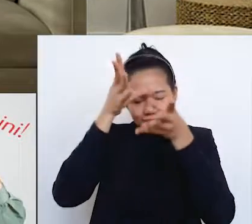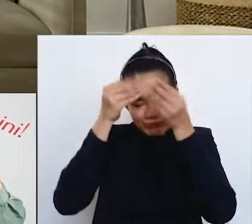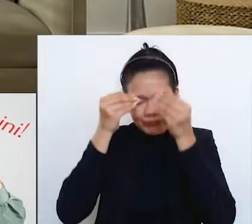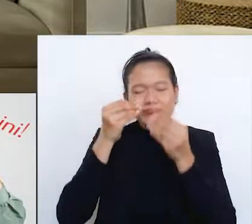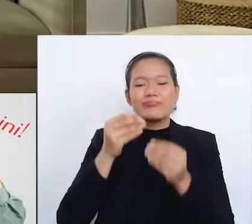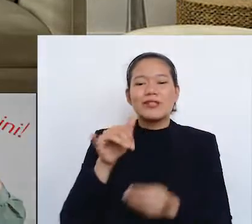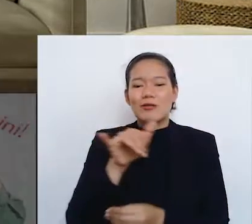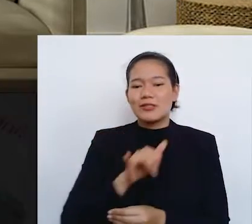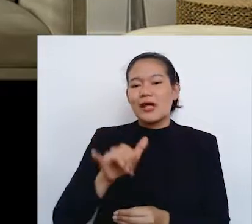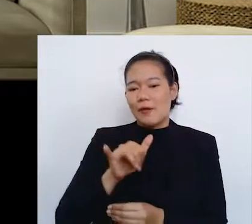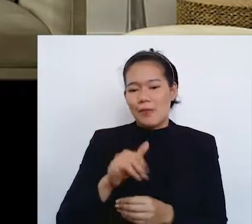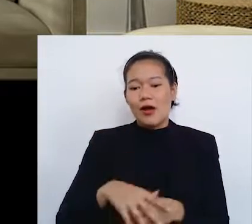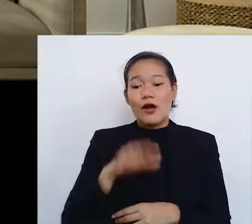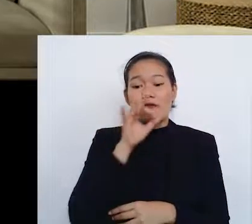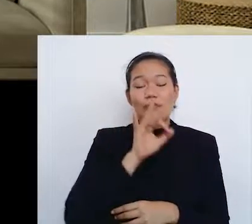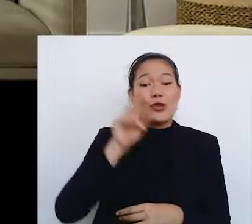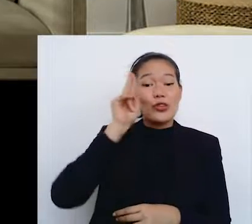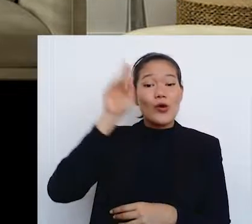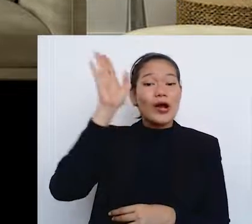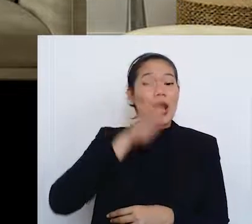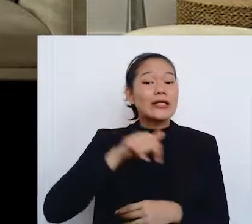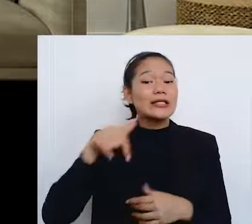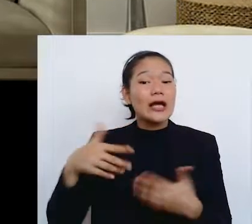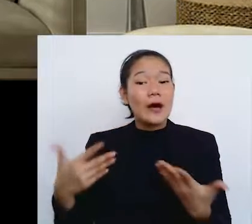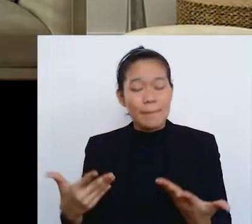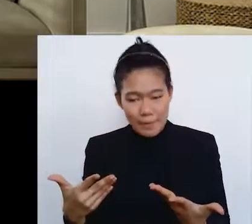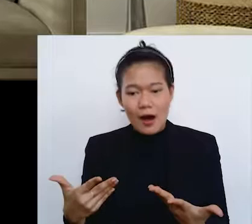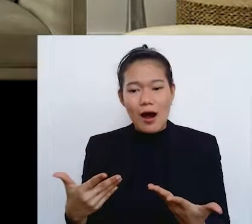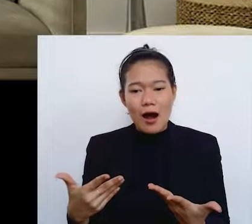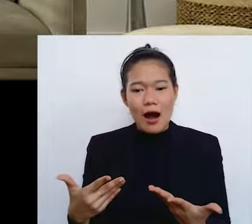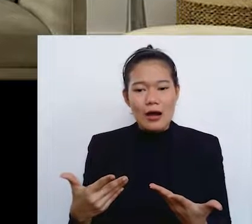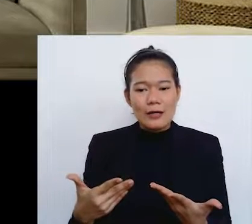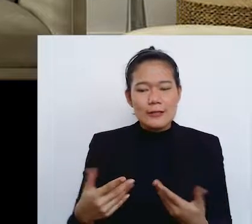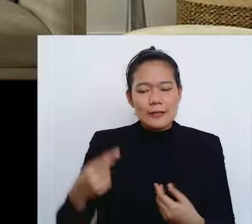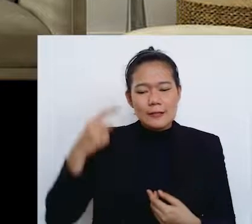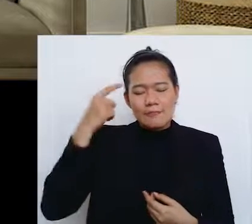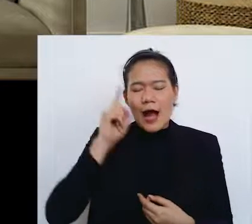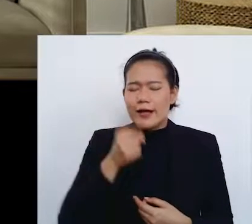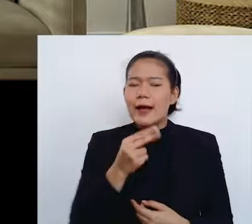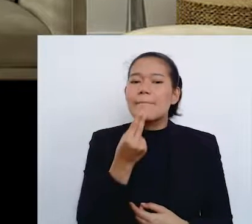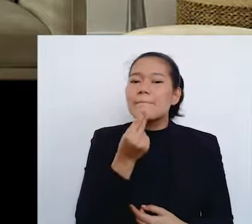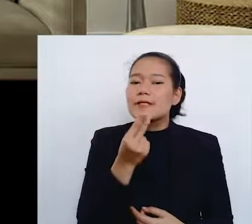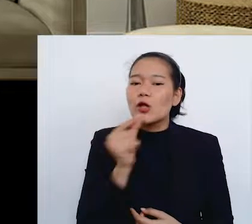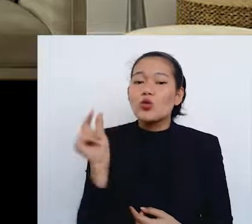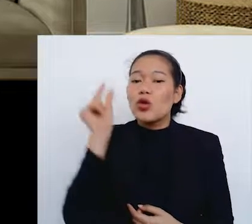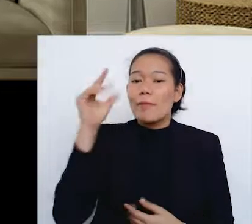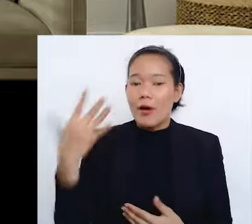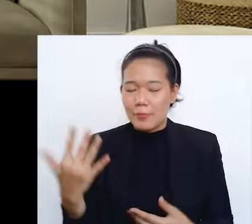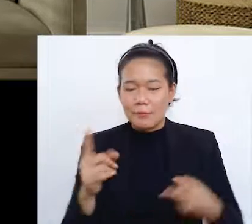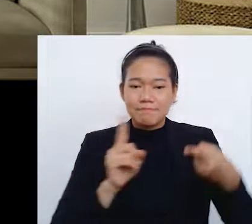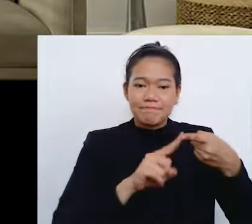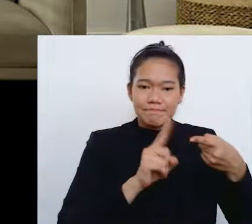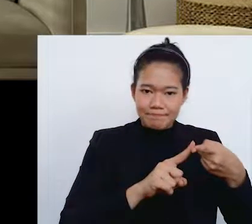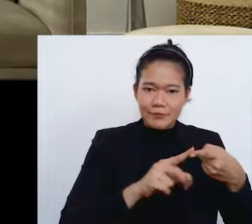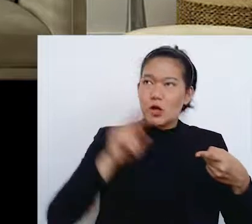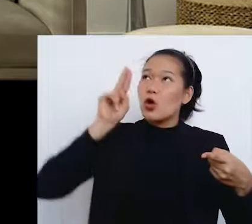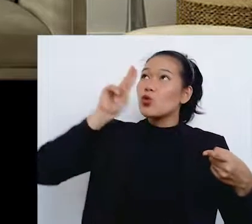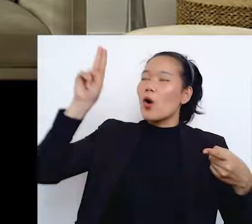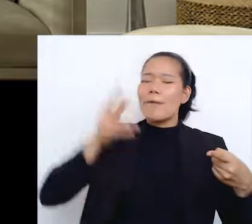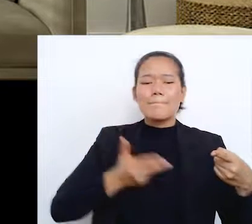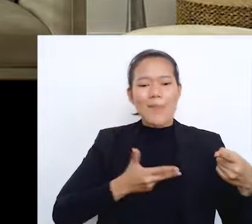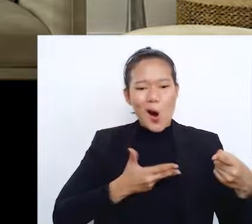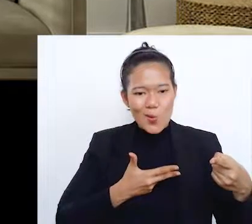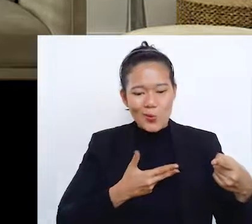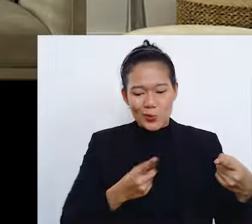renungkan bersama. Firman Tuhan hari ini membawa tiga pesan utama. Yang pertama adalah